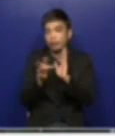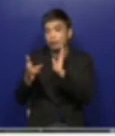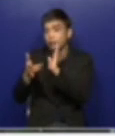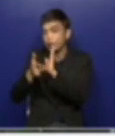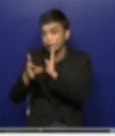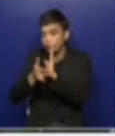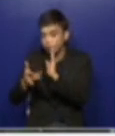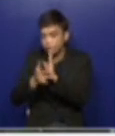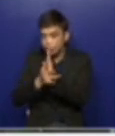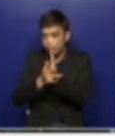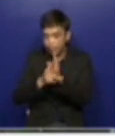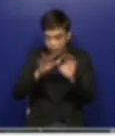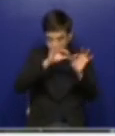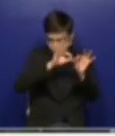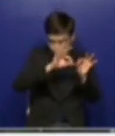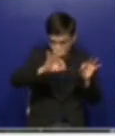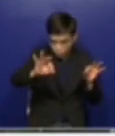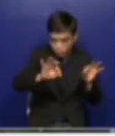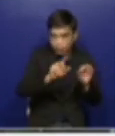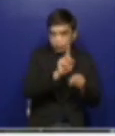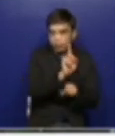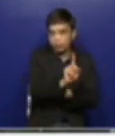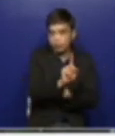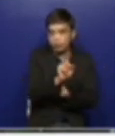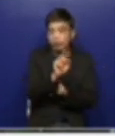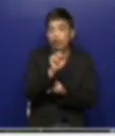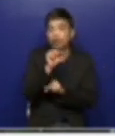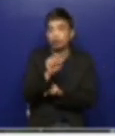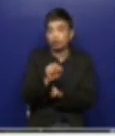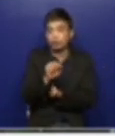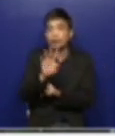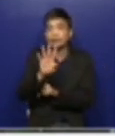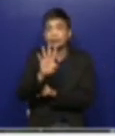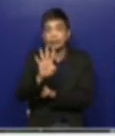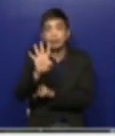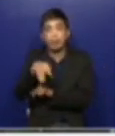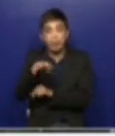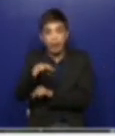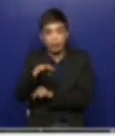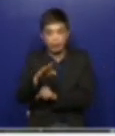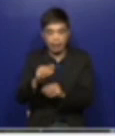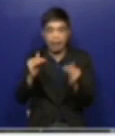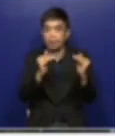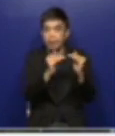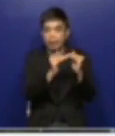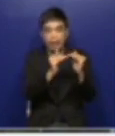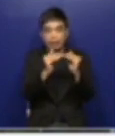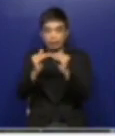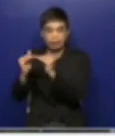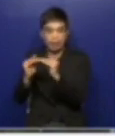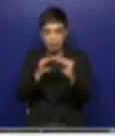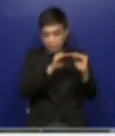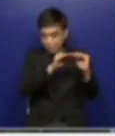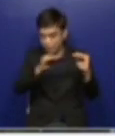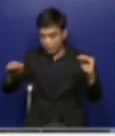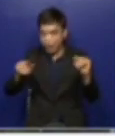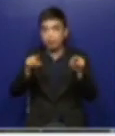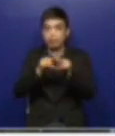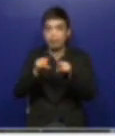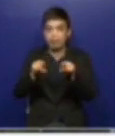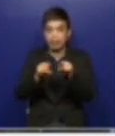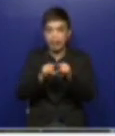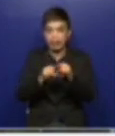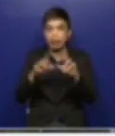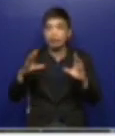และใช้มาตราส่วน1ต่อ 4,000 ให้เป็นมาตรฐานเดียวกันทำให้ทราบว่าที่ดินของรัฐมี